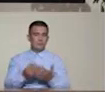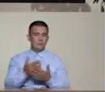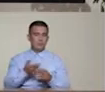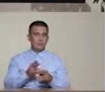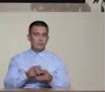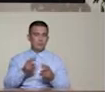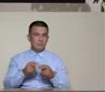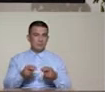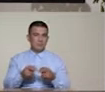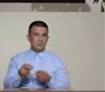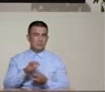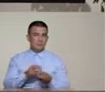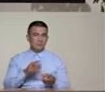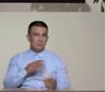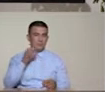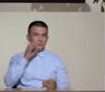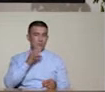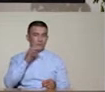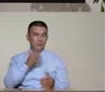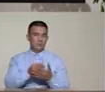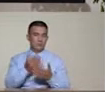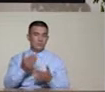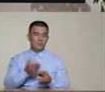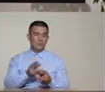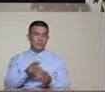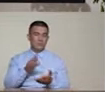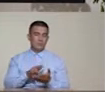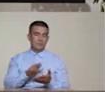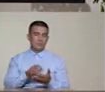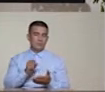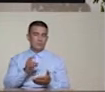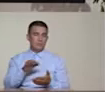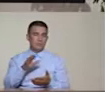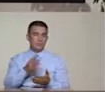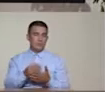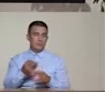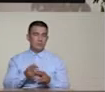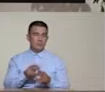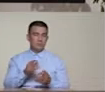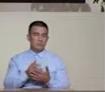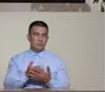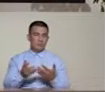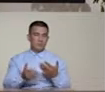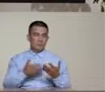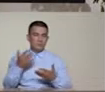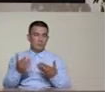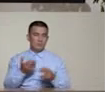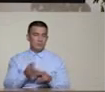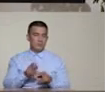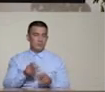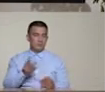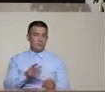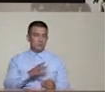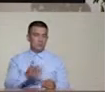natijasida nafaqat O'zbekiston tarixi, balki O'rta Osiyo tarixidagi arxeologik qazilma ishlari keng olib borilgan.